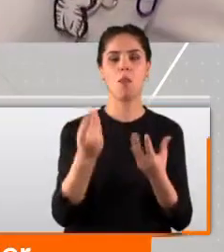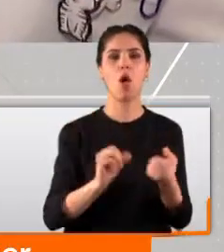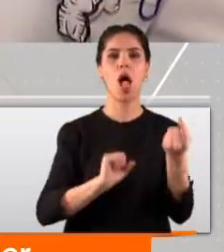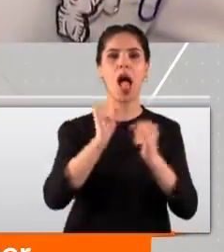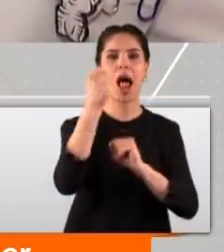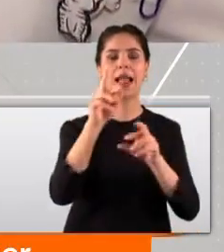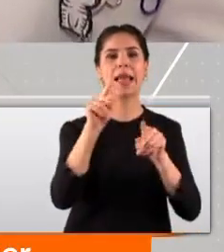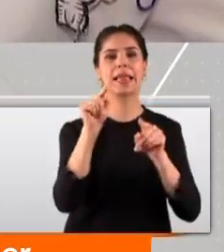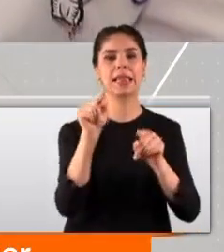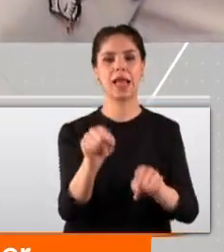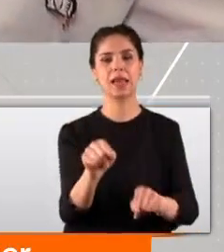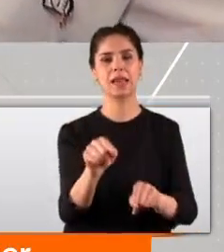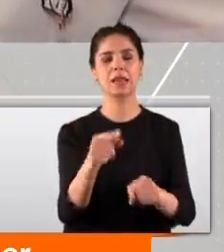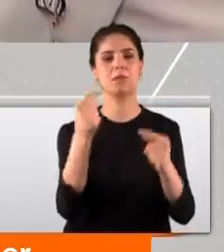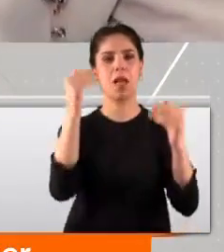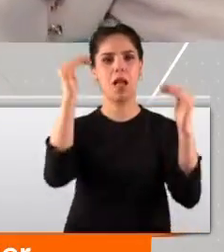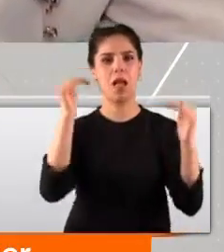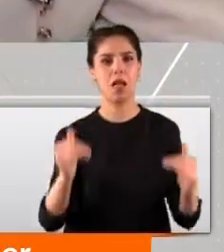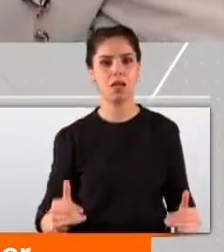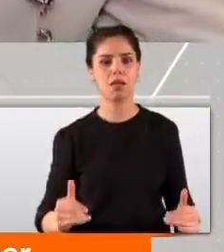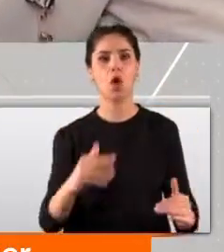otizmde sık gördüğümüz bulguların azaldığı,